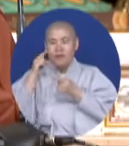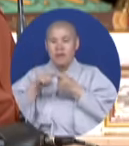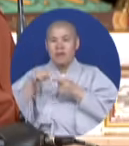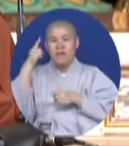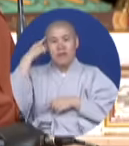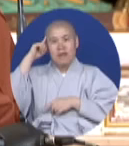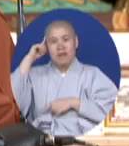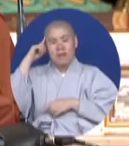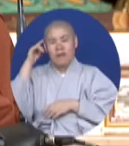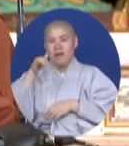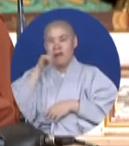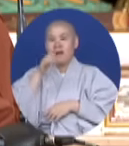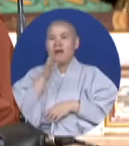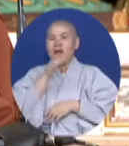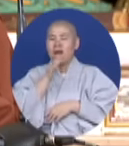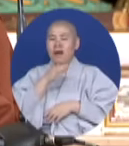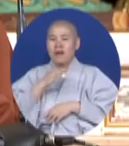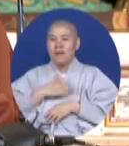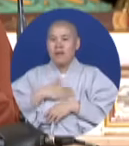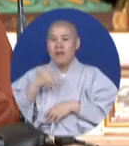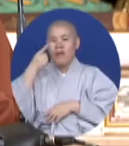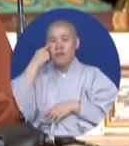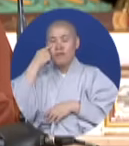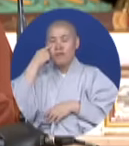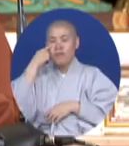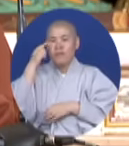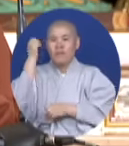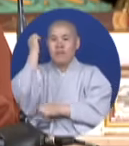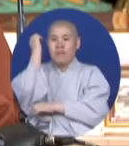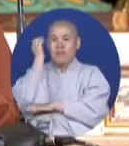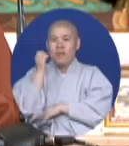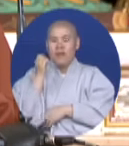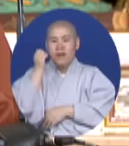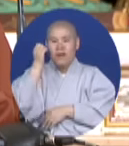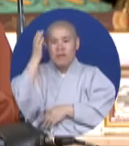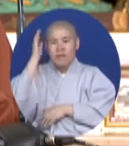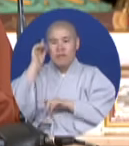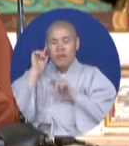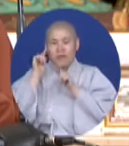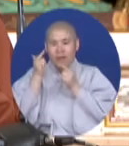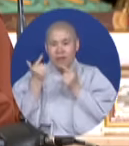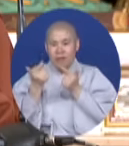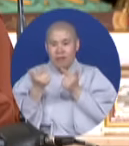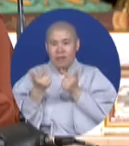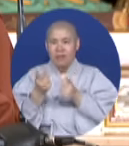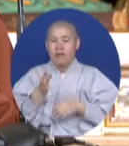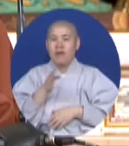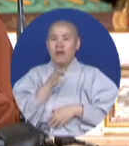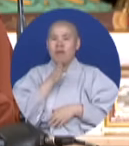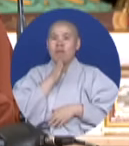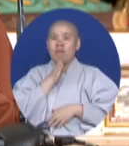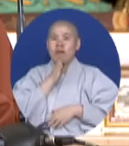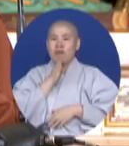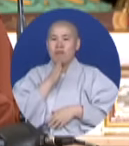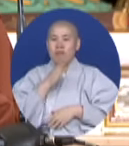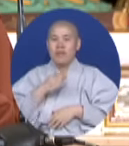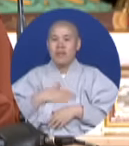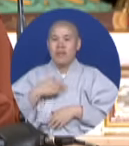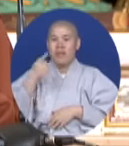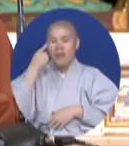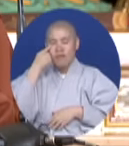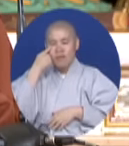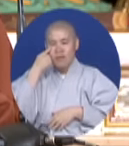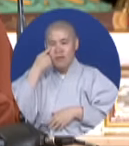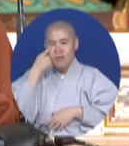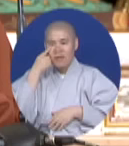그런데 나중에 아하 내 눈은 본래 잃어버린 일이 없구나 바로 내 눈이 내